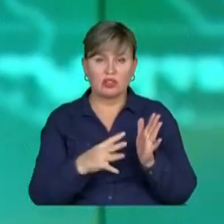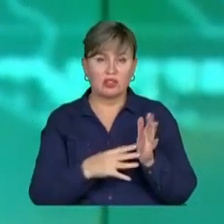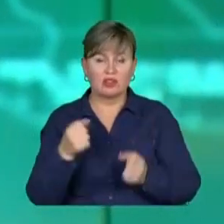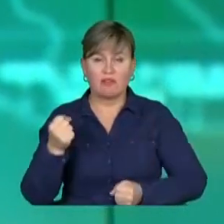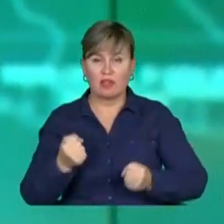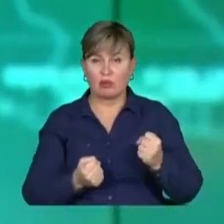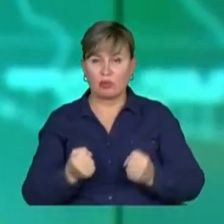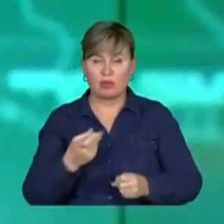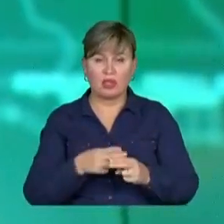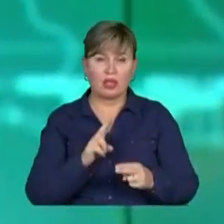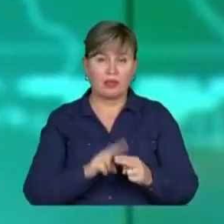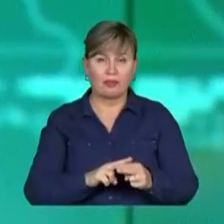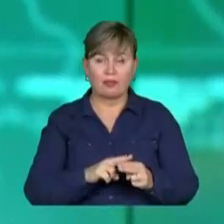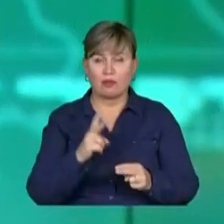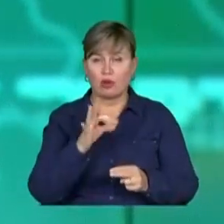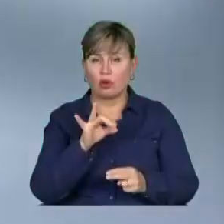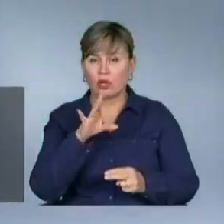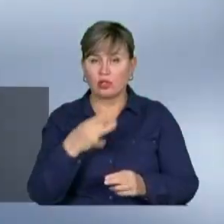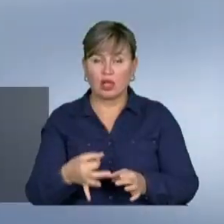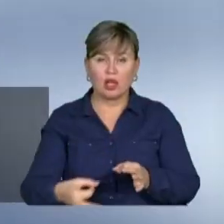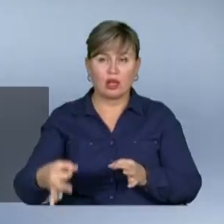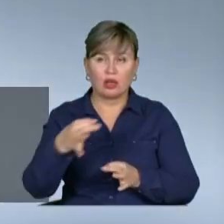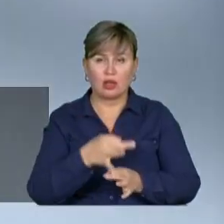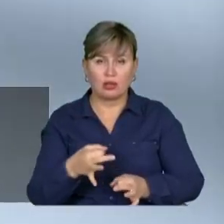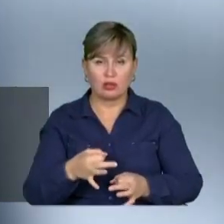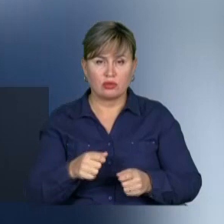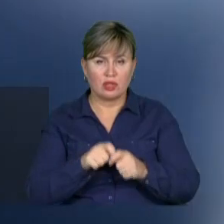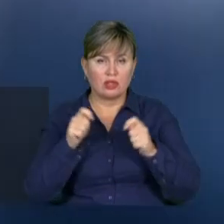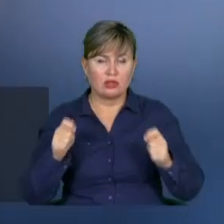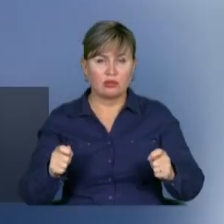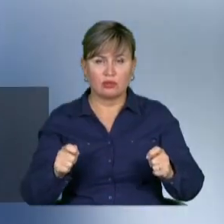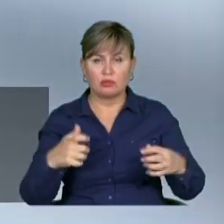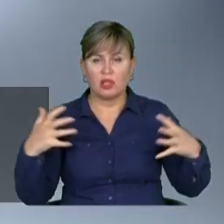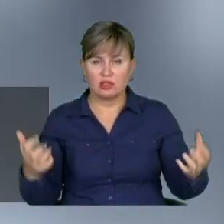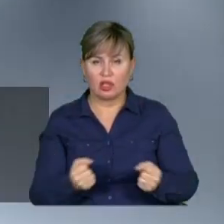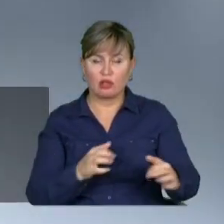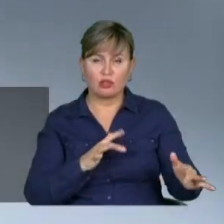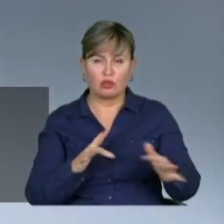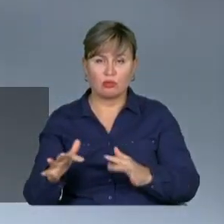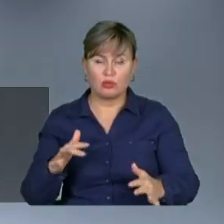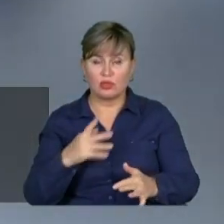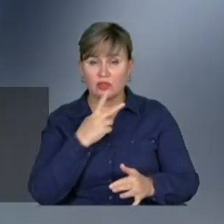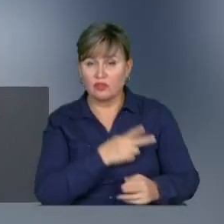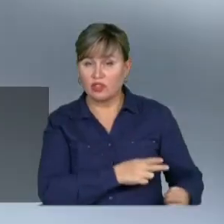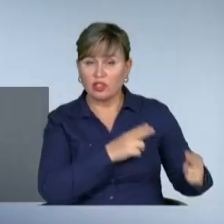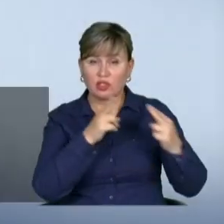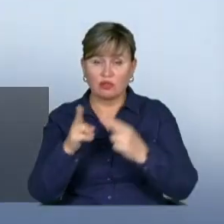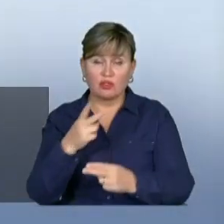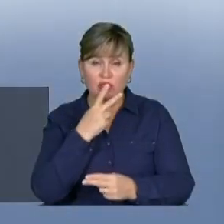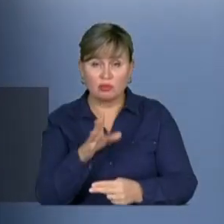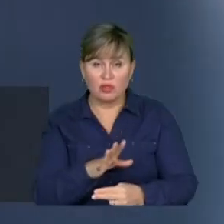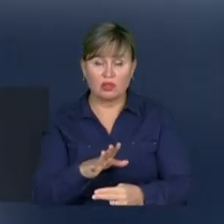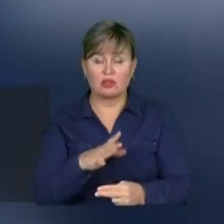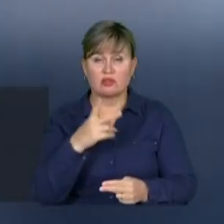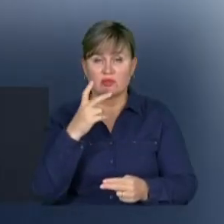автомобилей. Для этого в Курдайском районе развернули целую спасательную операцию. Выехавших, несмотря на предупреждение о